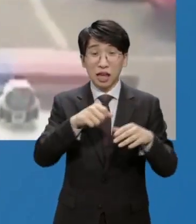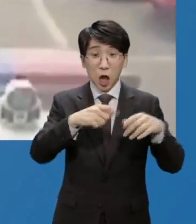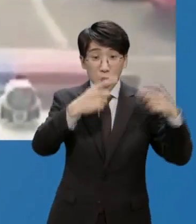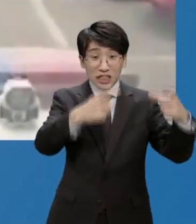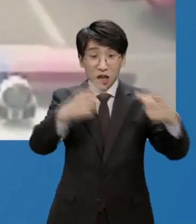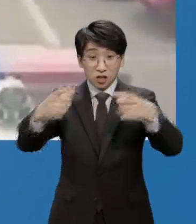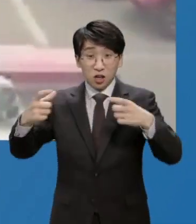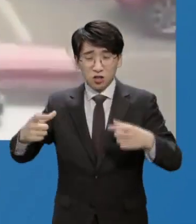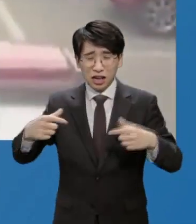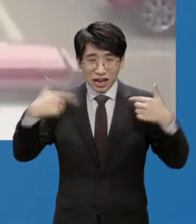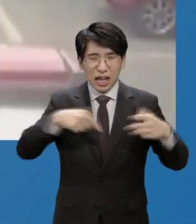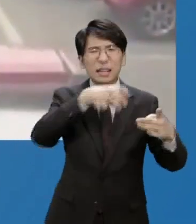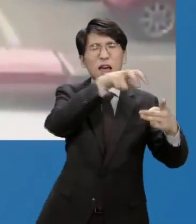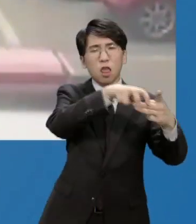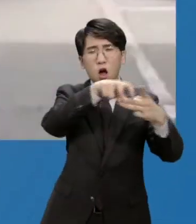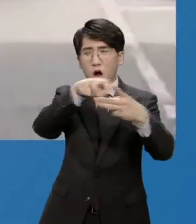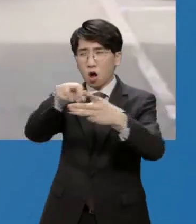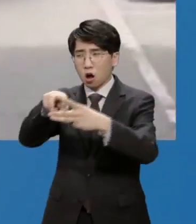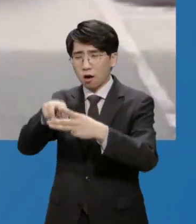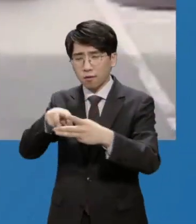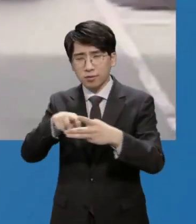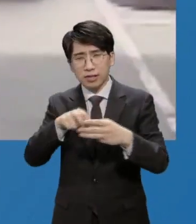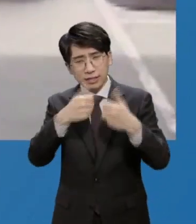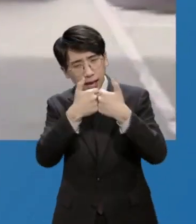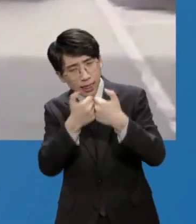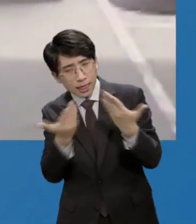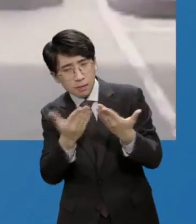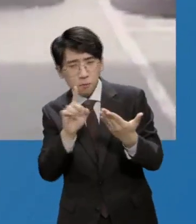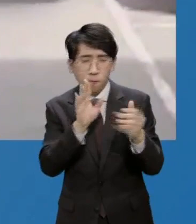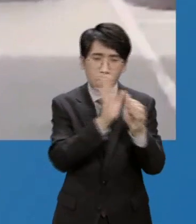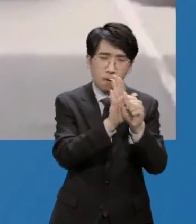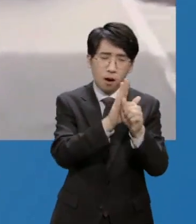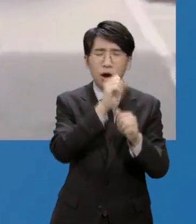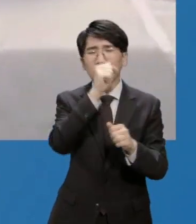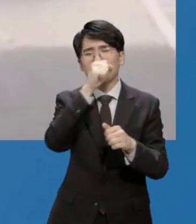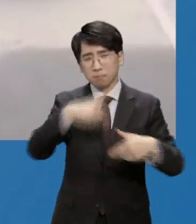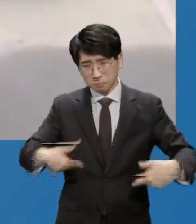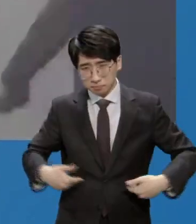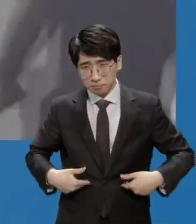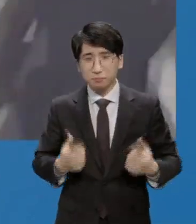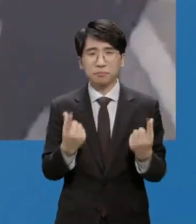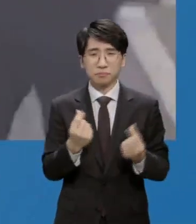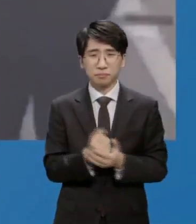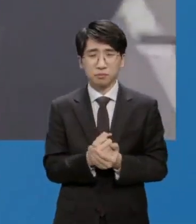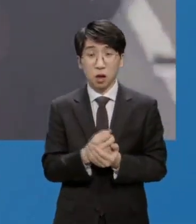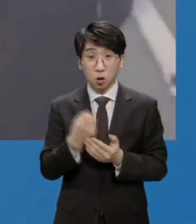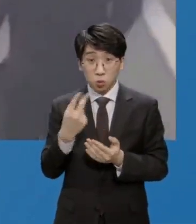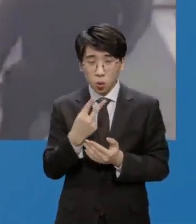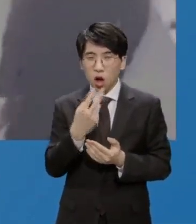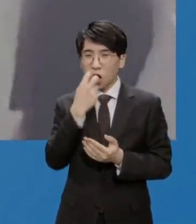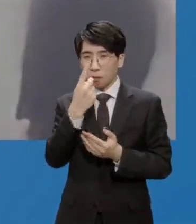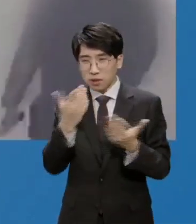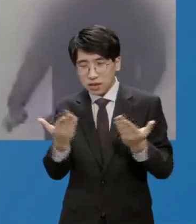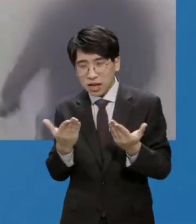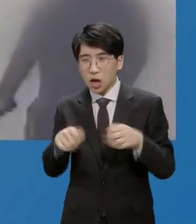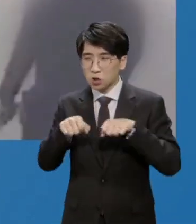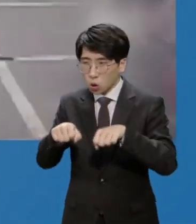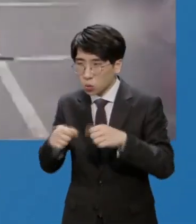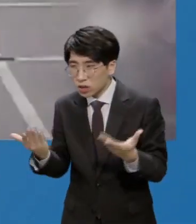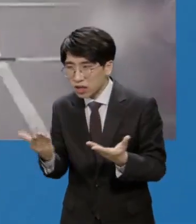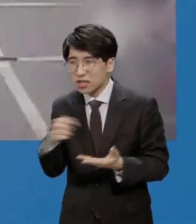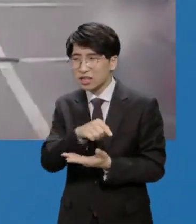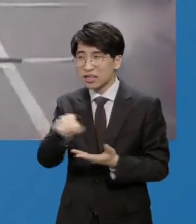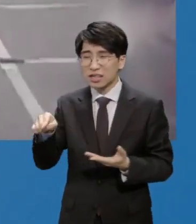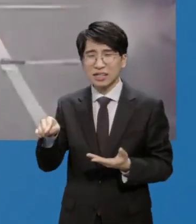좀 있고 그다음에 각 지자체들도 굉장히 열악한 경비노동자나 네. 청소노동자들에 대해서 뭐 조례를